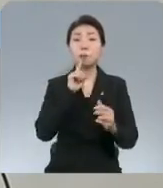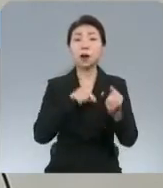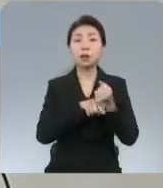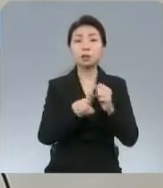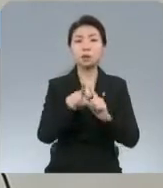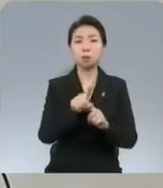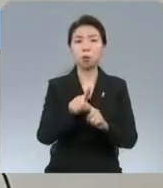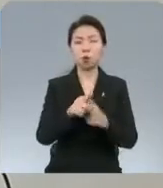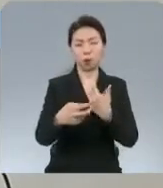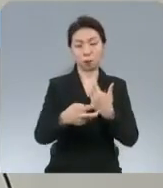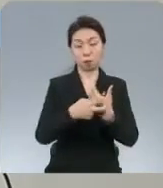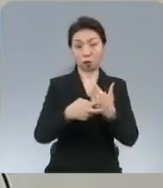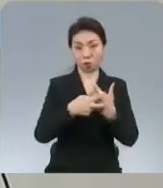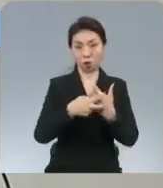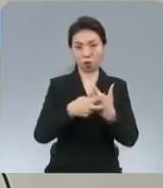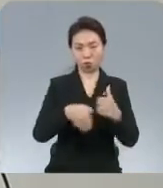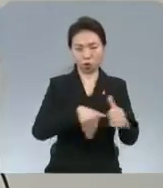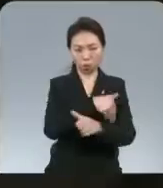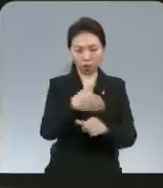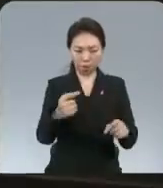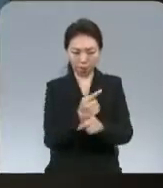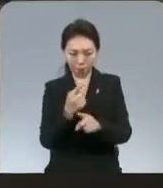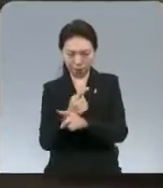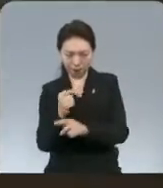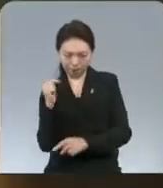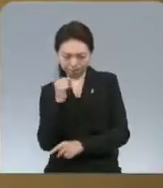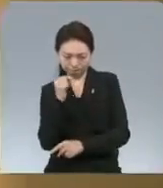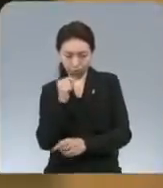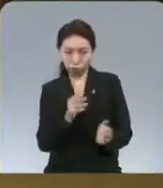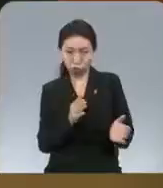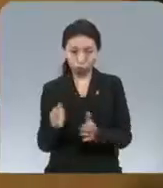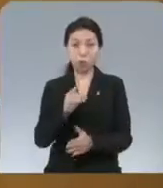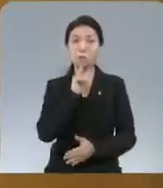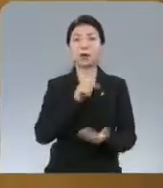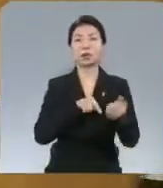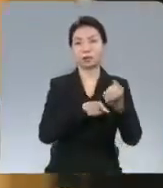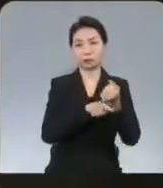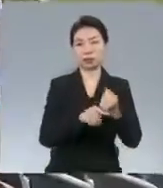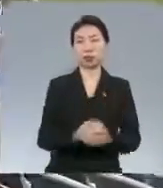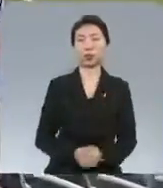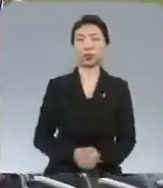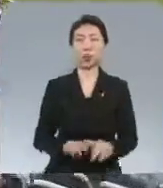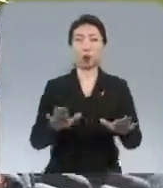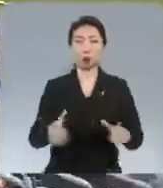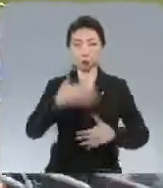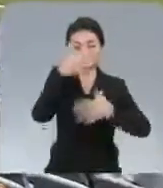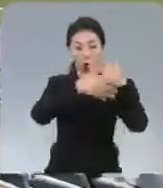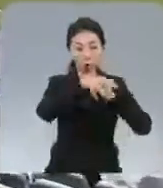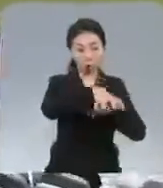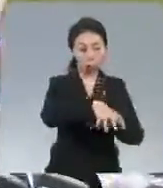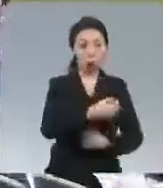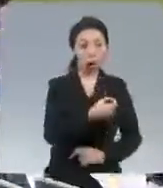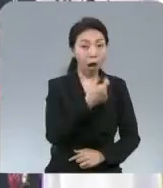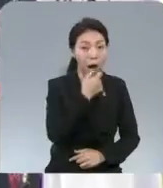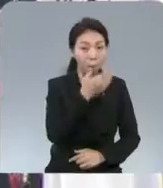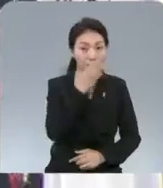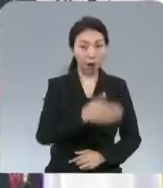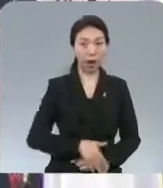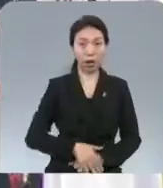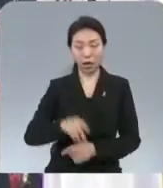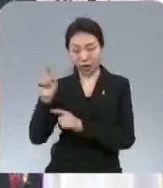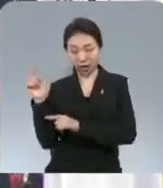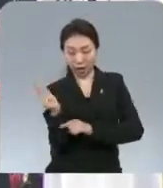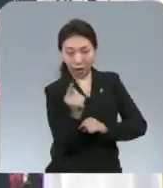cao tuổi do khu dân cư Trung tâm phúc lợi cho người cao tuổi Sau hơn hai năm tạm dừng hoạt động và dịch cô với 19 chủ tịch một hội người cao tuổi cho biết